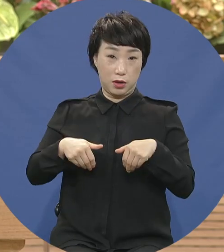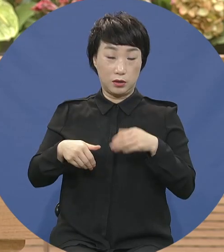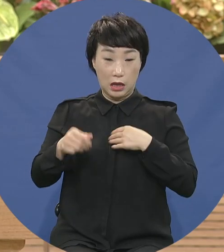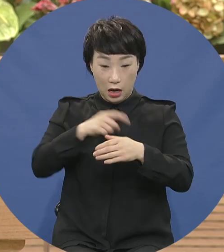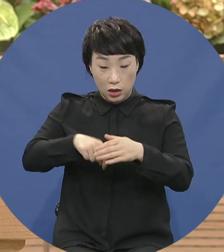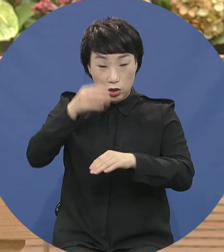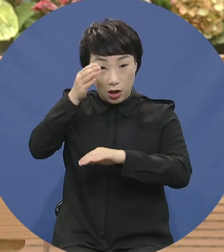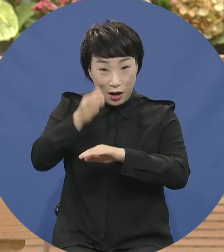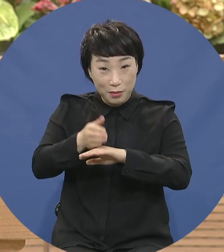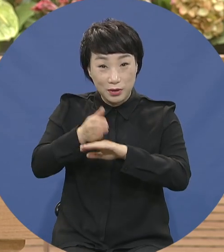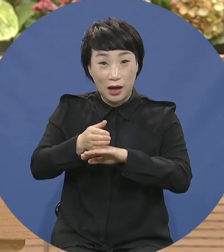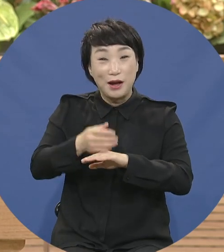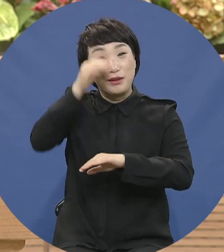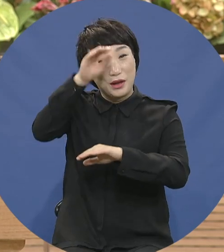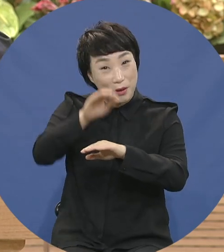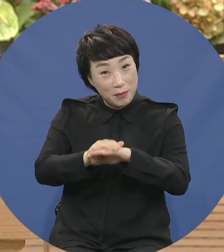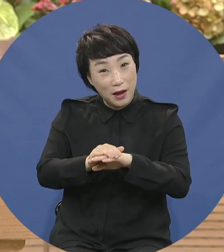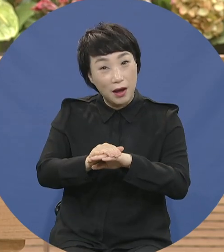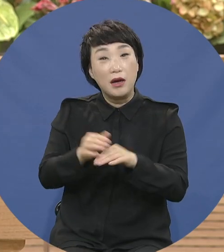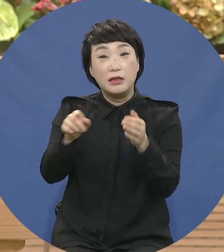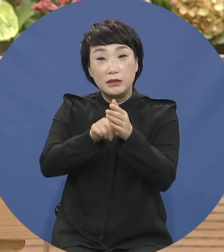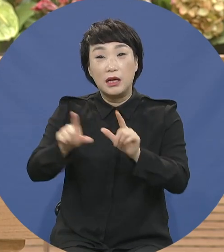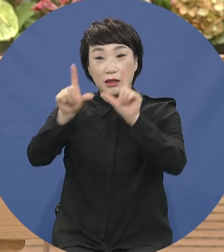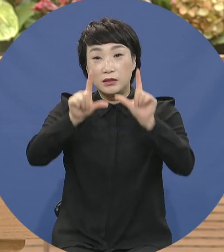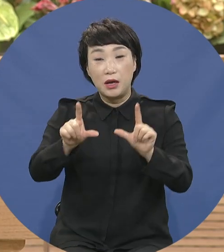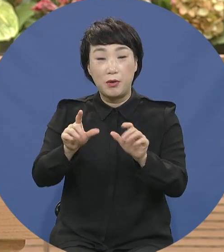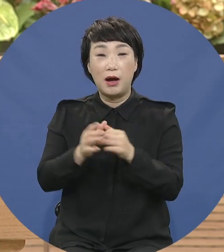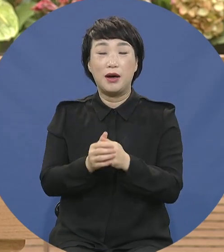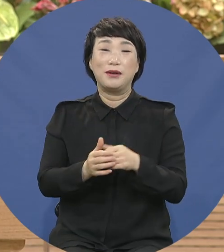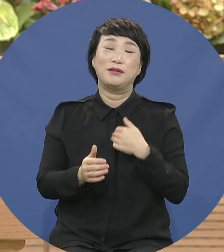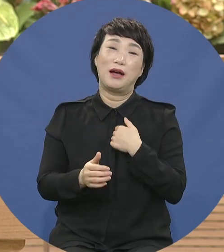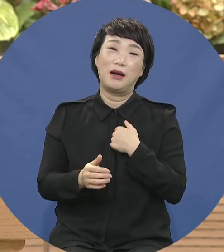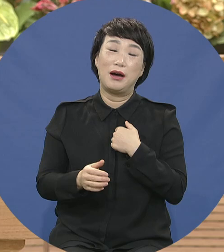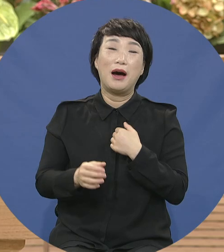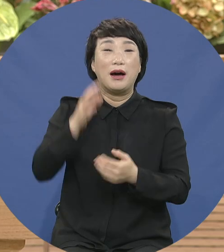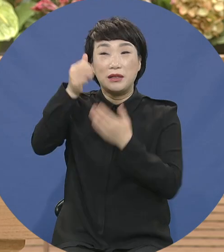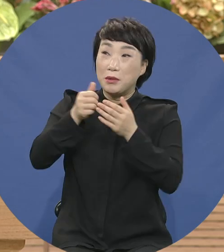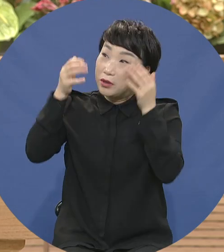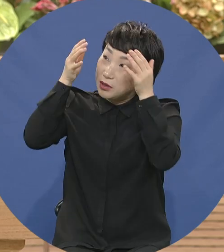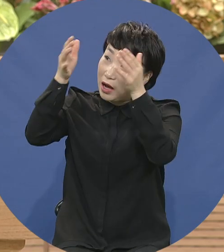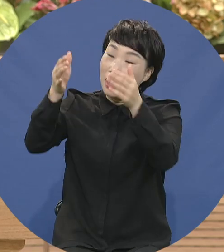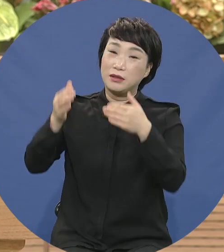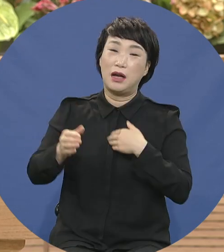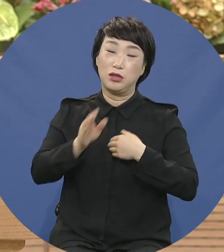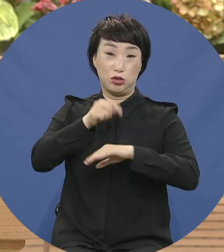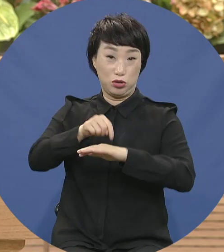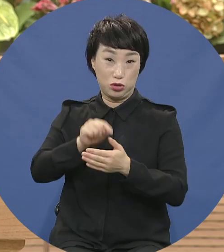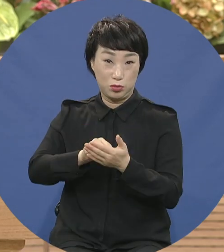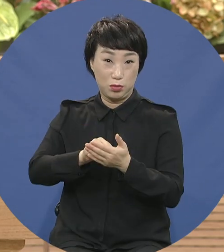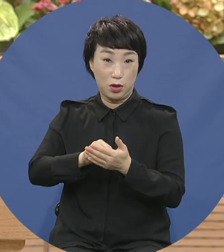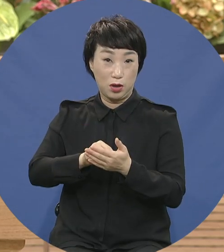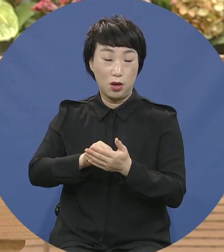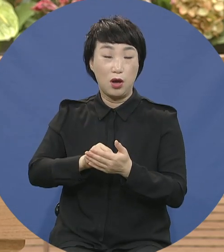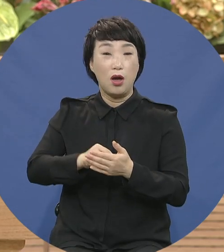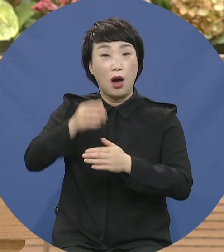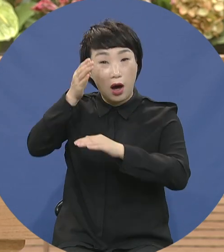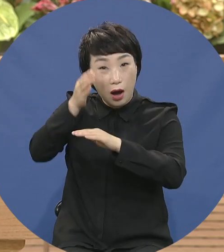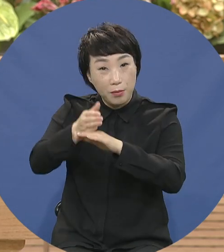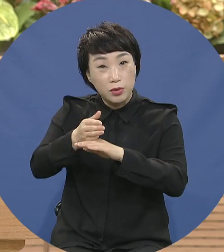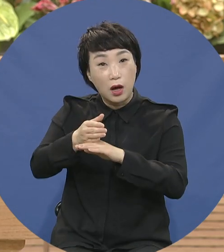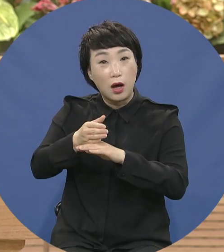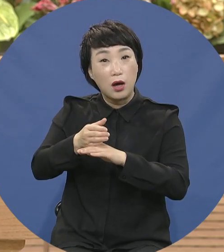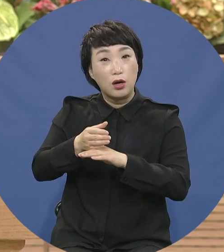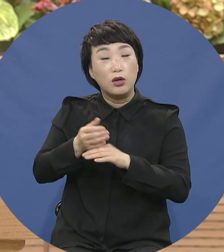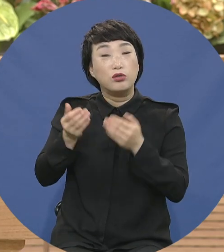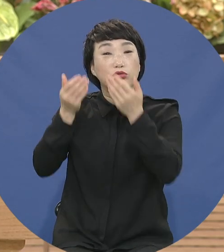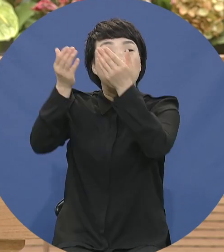속에서 감사와 예배와 신앙생활과 하나님을 향한 진실한 고마움의 태도가